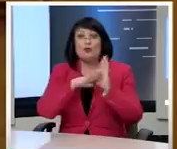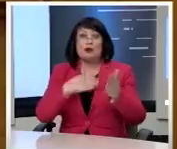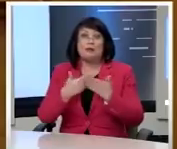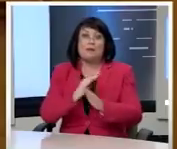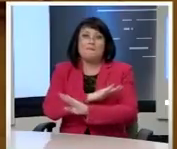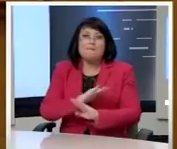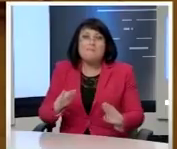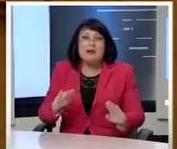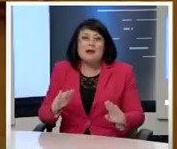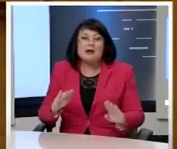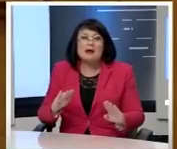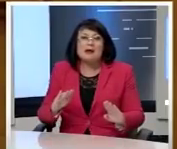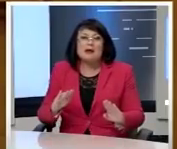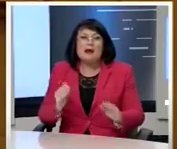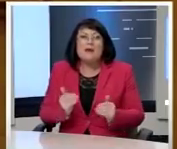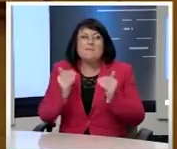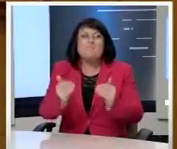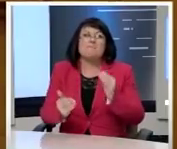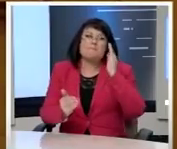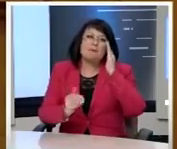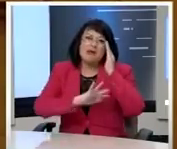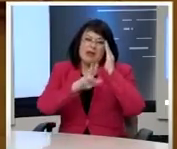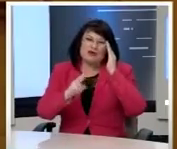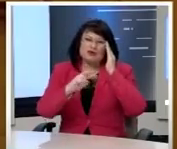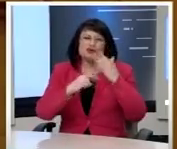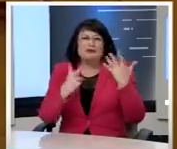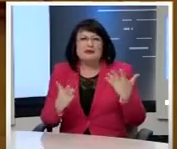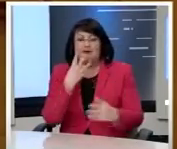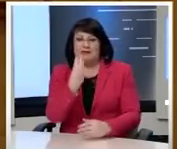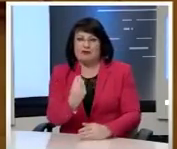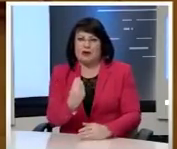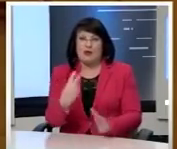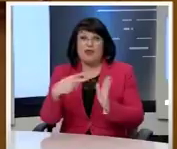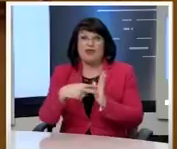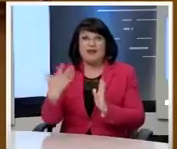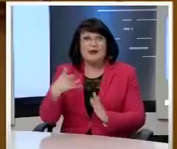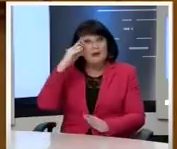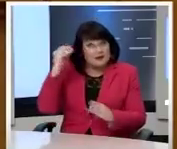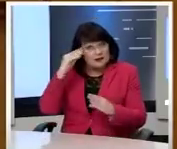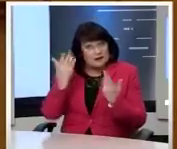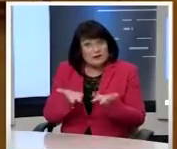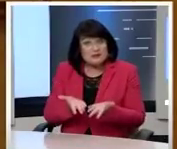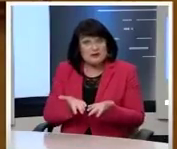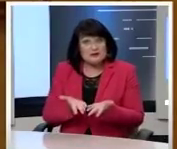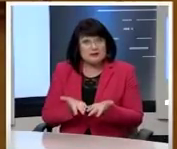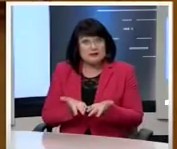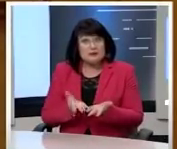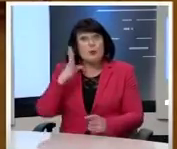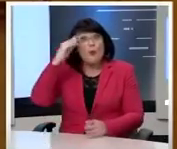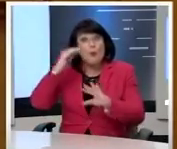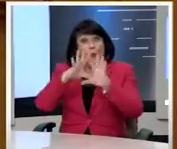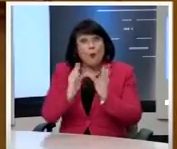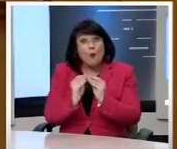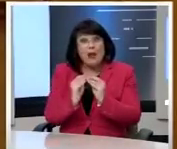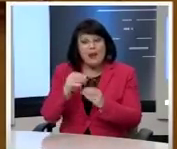λήξει και είχε πάρει μία τεχνητή παράταση μέχρι 27 Φεβρουαρίου του 2015. Τα ξεχάσατε αυτά? Ξεχάσατε